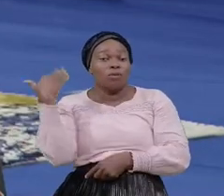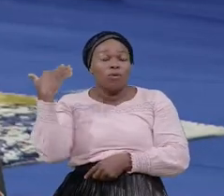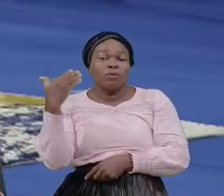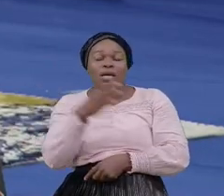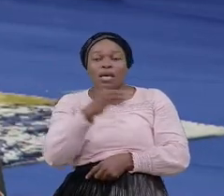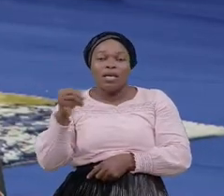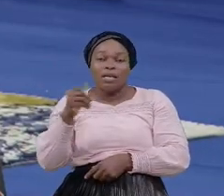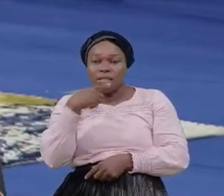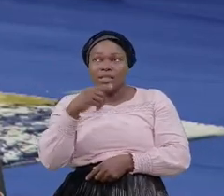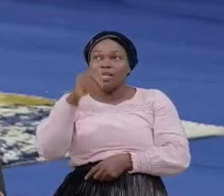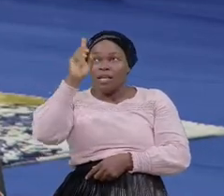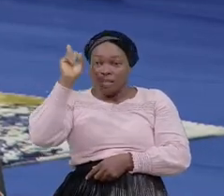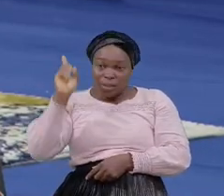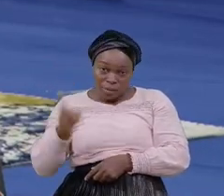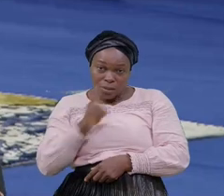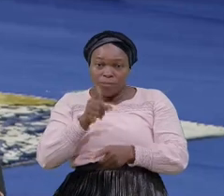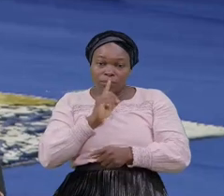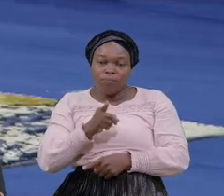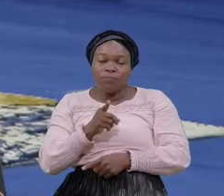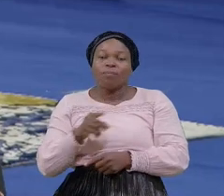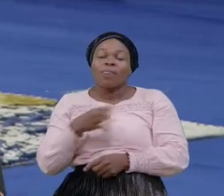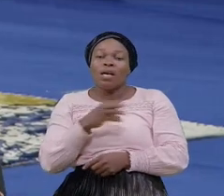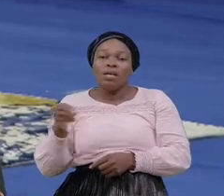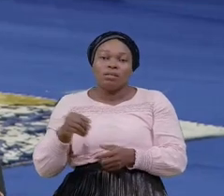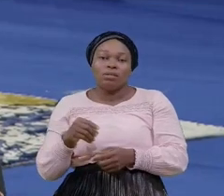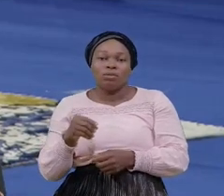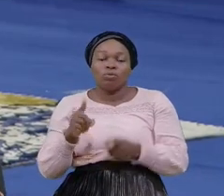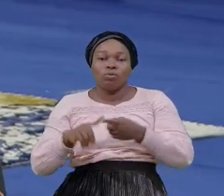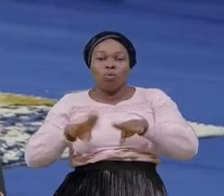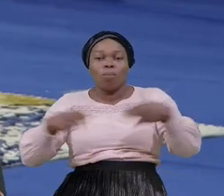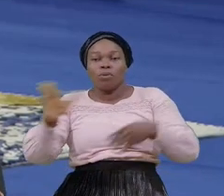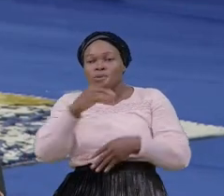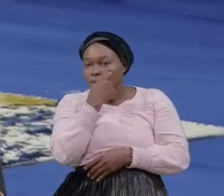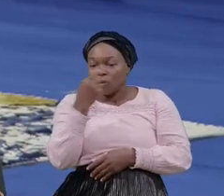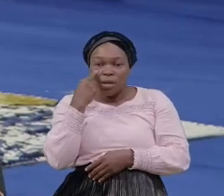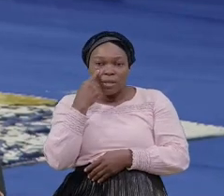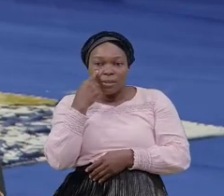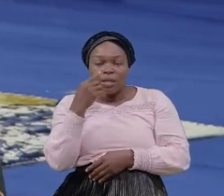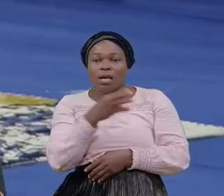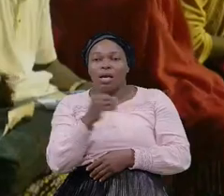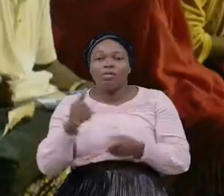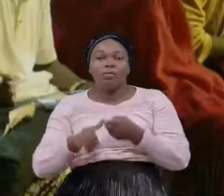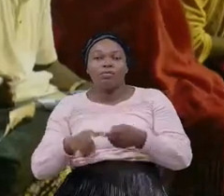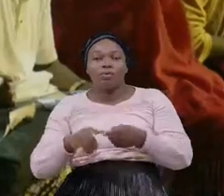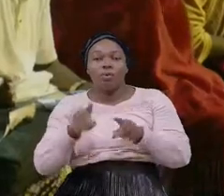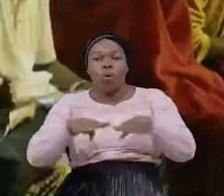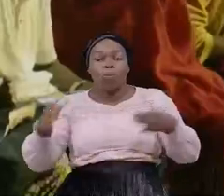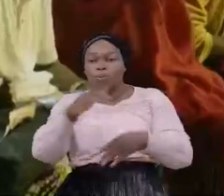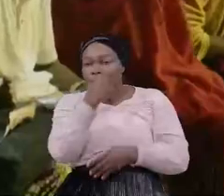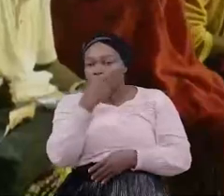Seigneur, dis au dernier amen, tu ouvres les yeux comme ça et tu ouvres les yeux au